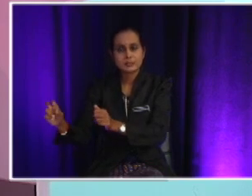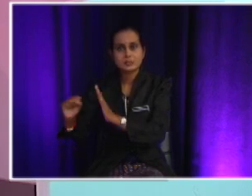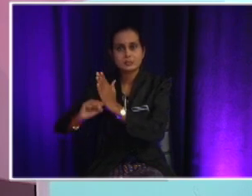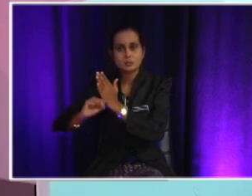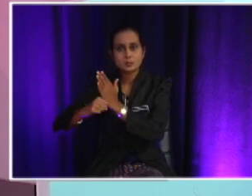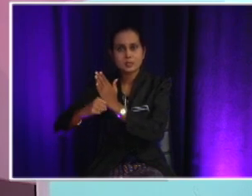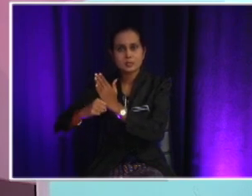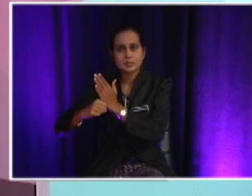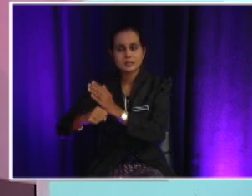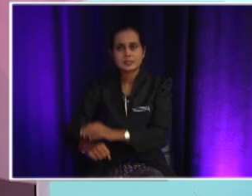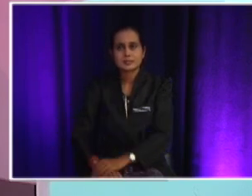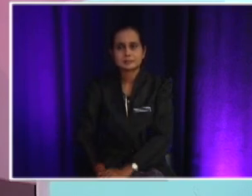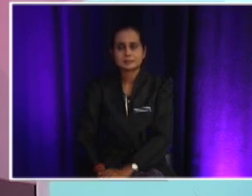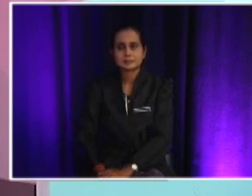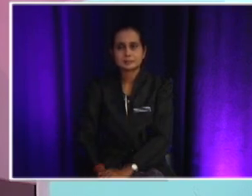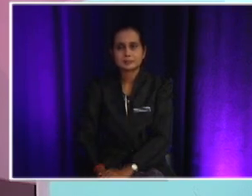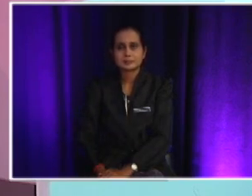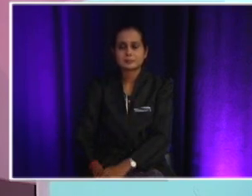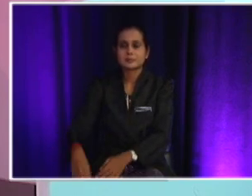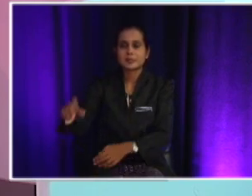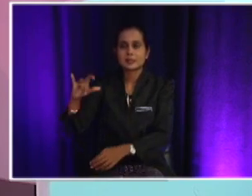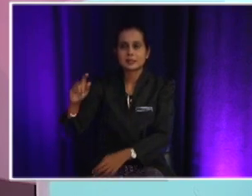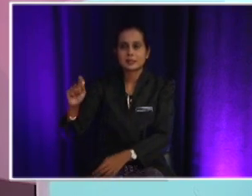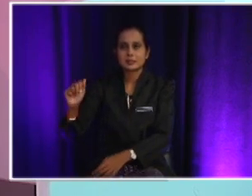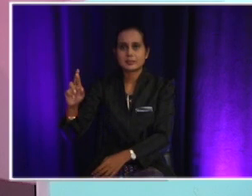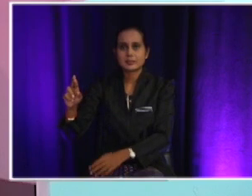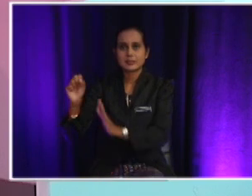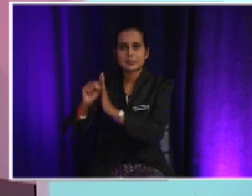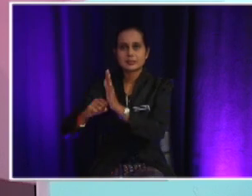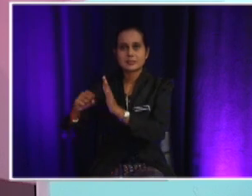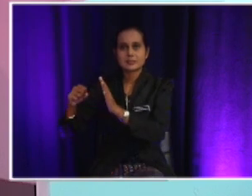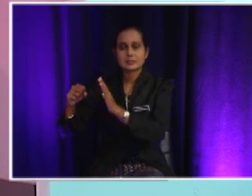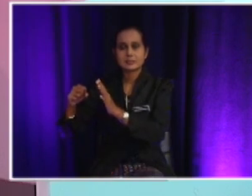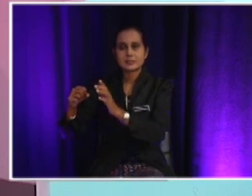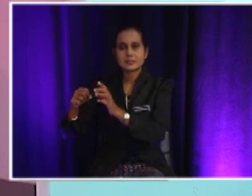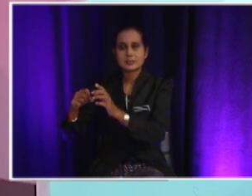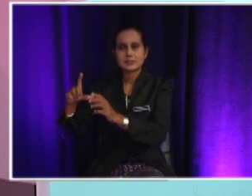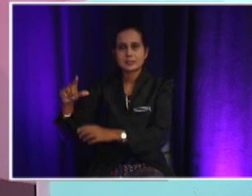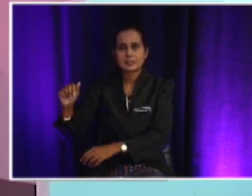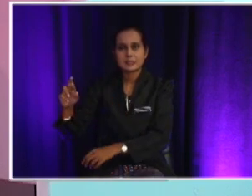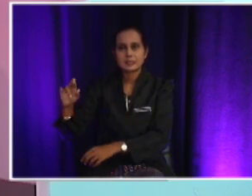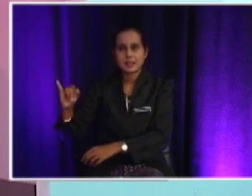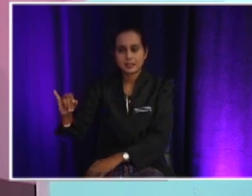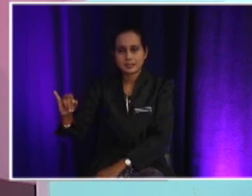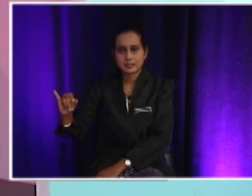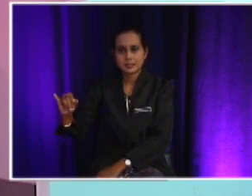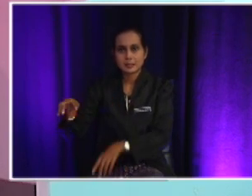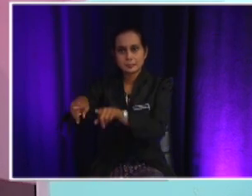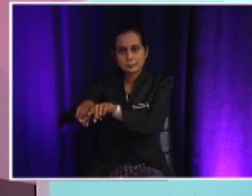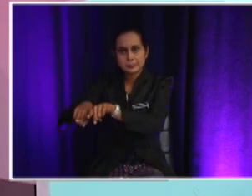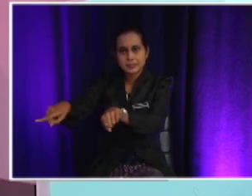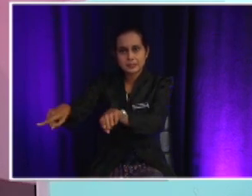juga R2 ni pun bermaksud lita selari, dia arus dia bercabang, ada bercabang. Jadi bila bercabang tu ini